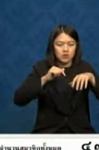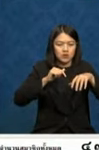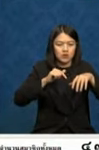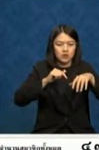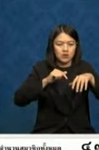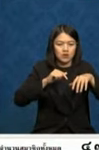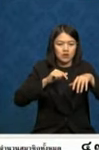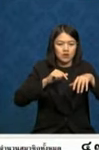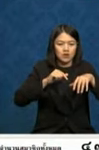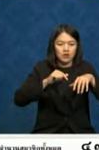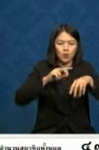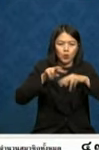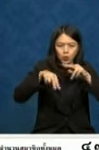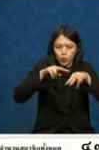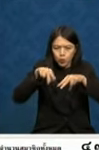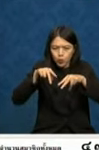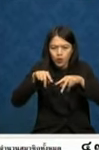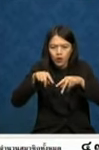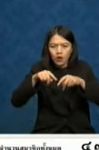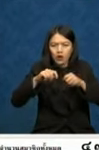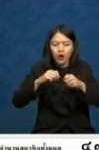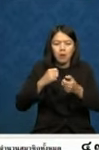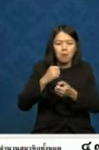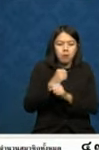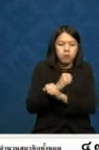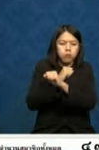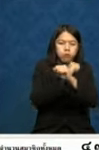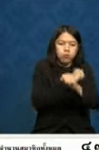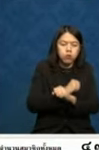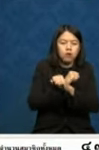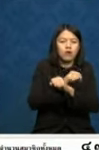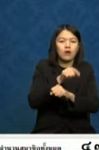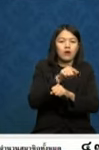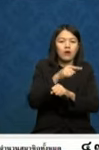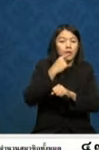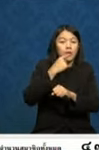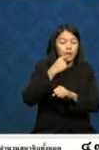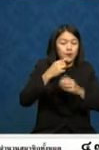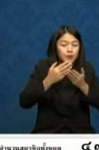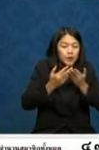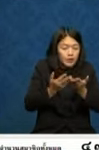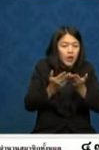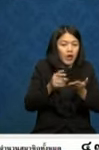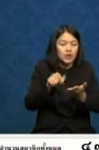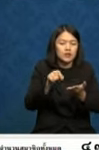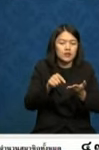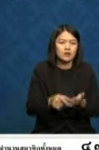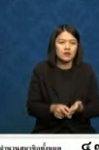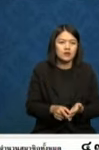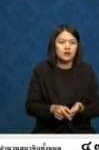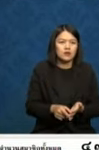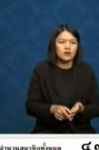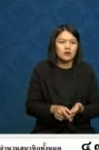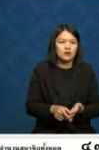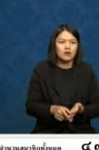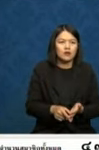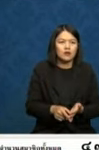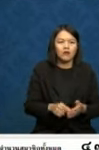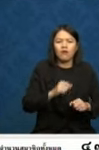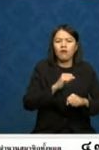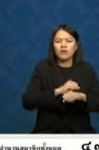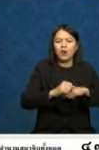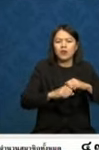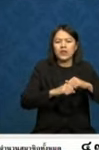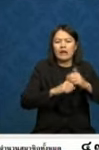ำหรับเป็นอาคารที่ควบคุมเหตุการณ์ความมั่นคงที่จะเกิดขึ้นในท่าเรือต่างๆนะครับไม่ได้เป็นการก่อสร้างท่